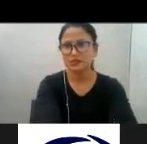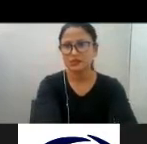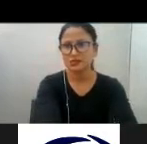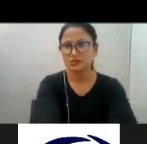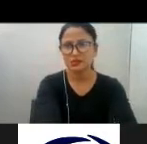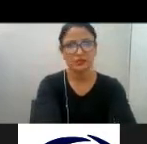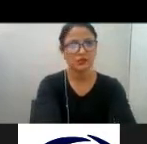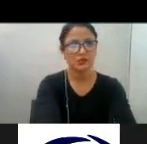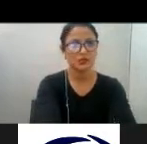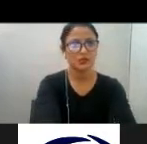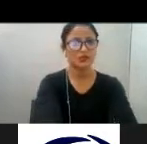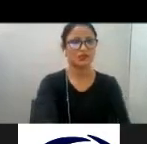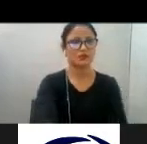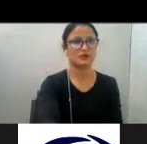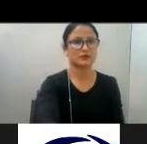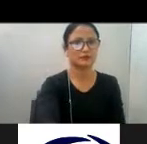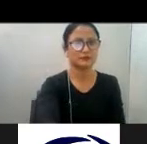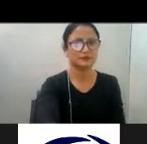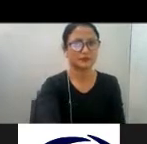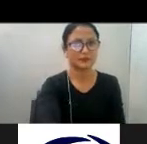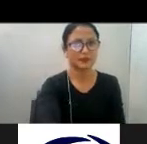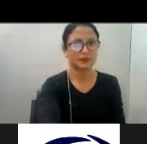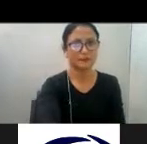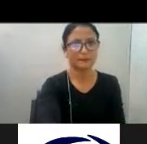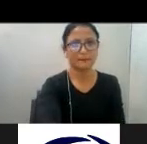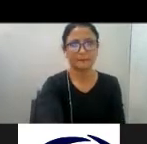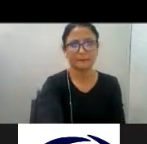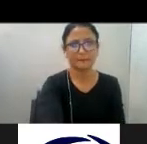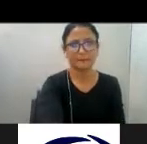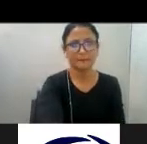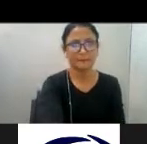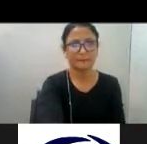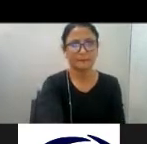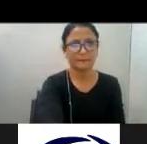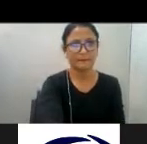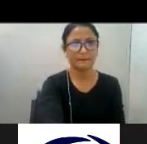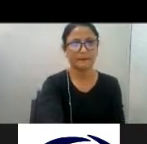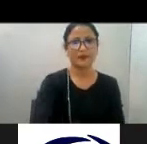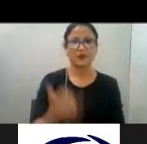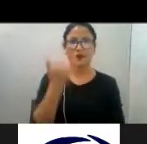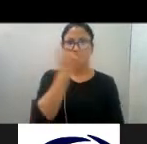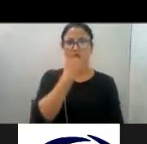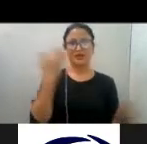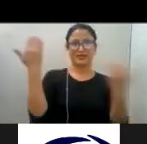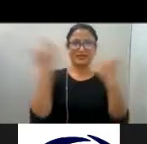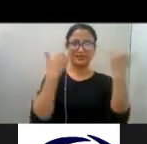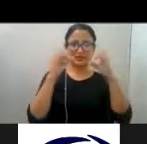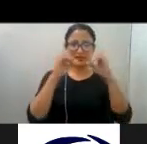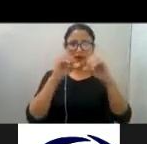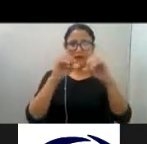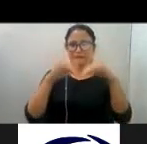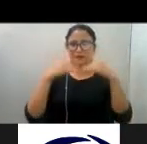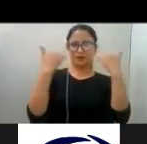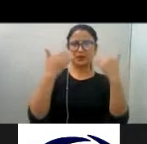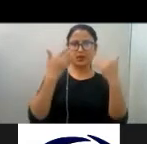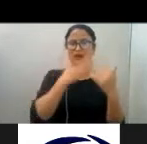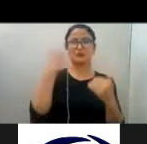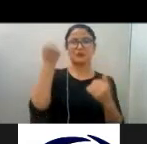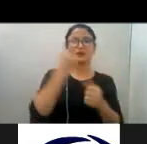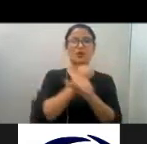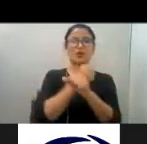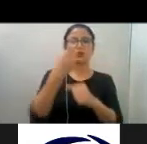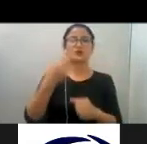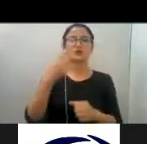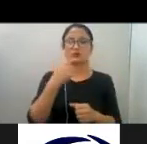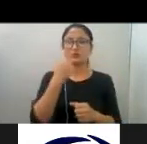संयुक्त स्टडी गरेका थियौँ हामीले लैङ्गिक हिंसा प्रभावितहरूमा आत्महत्याको जोखिम कस्तो हुन्छ भनेर, त्यसको